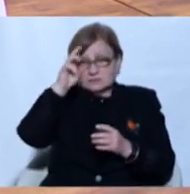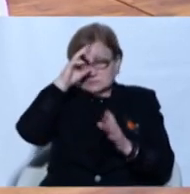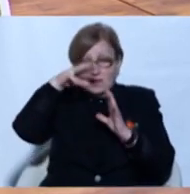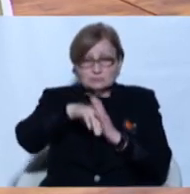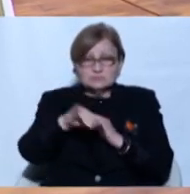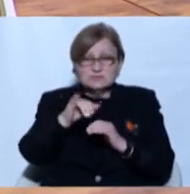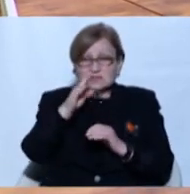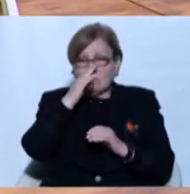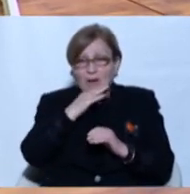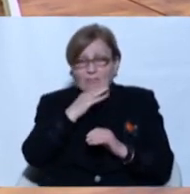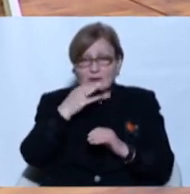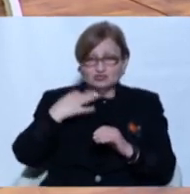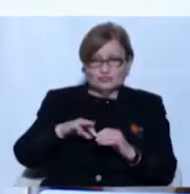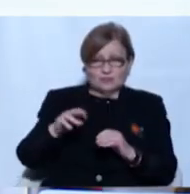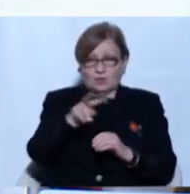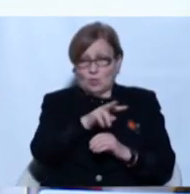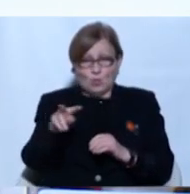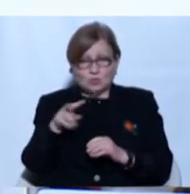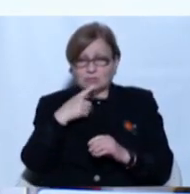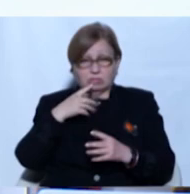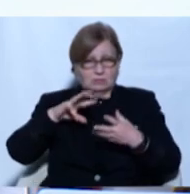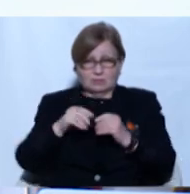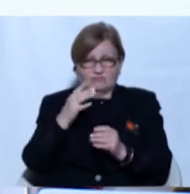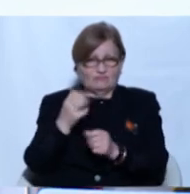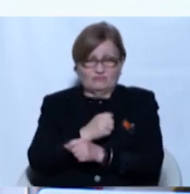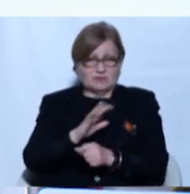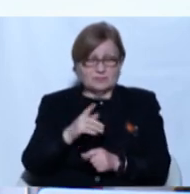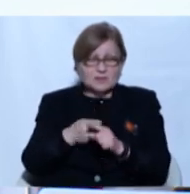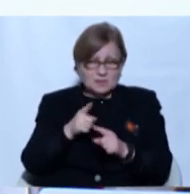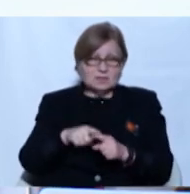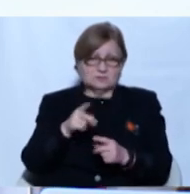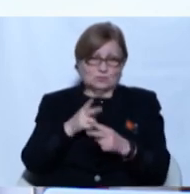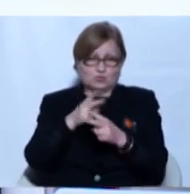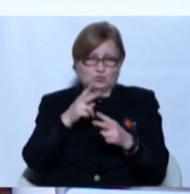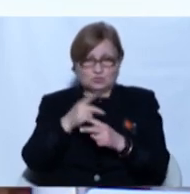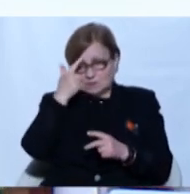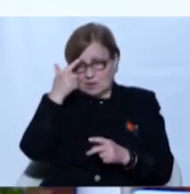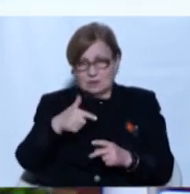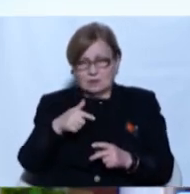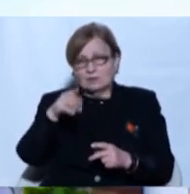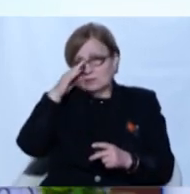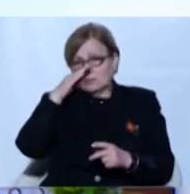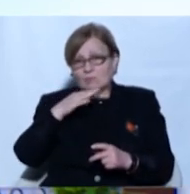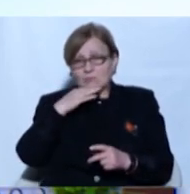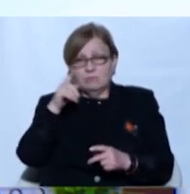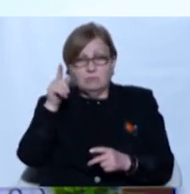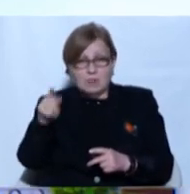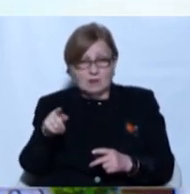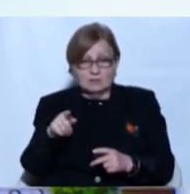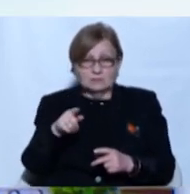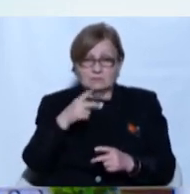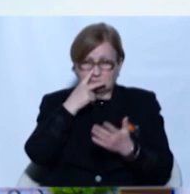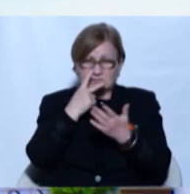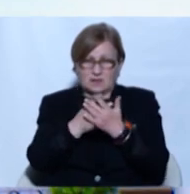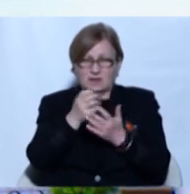პოულობდა საერთო ენას. აი ეს იყო ძალიან მნიშვნელოვანი და იქო მამა ბაქარს ათქმევინებს, სხვადასხვა თქვენ იქ